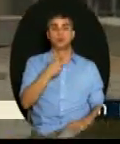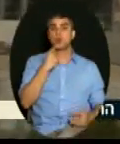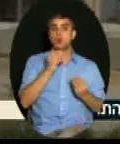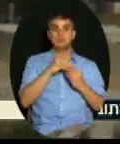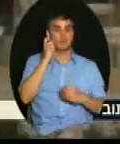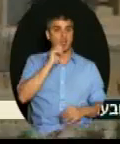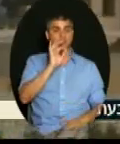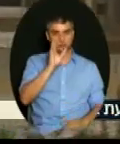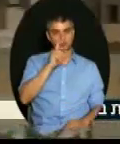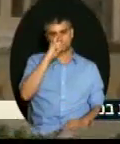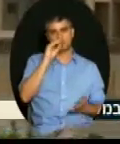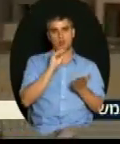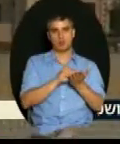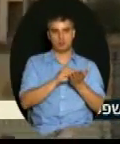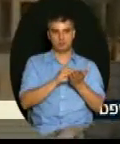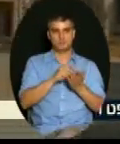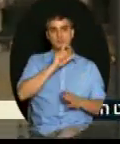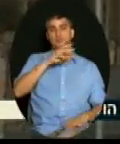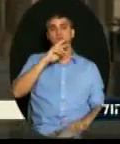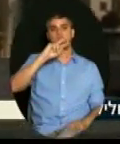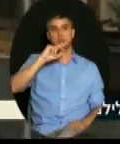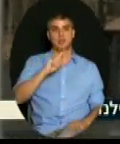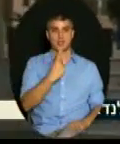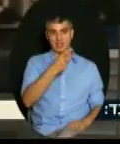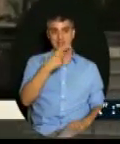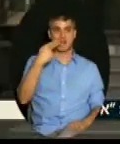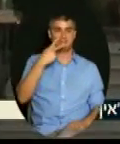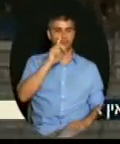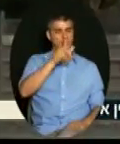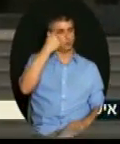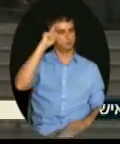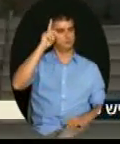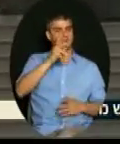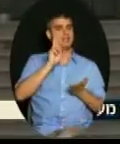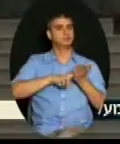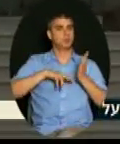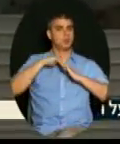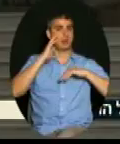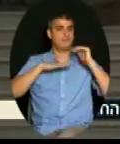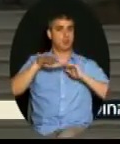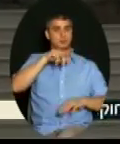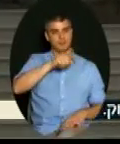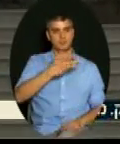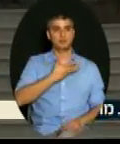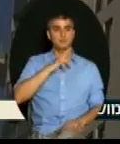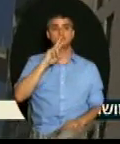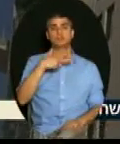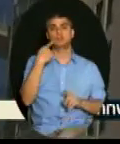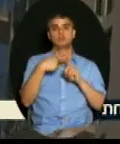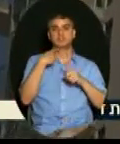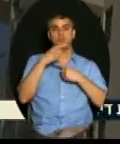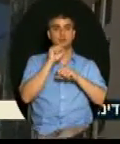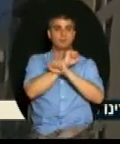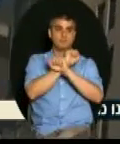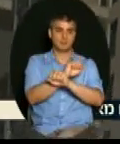כי בעבירותיו יש קלון. נאשם מספר 1, הלל צ'רני, היזם ובעל הזכויות במתחם הולילנד, קיבל 3.5 שנים